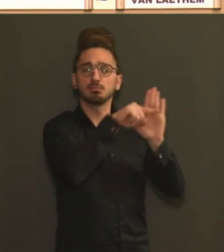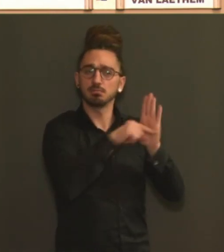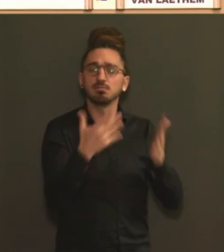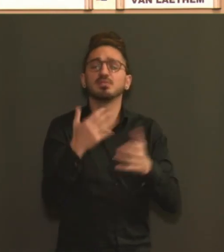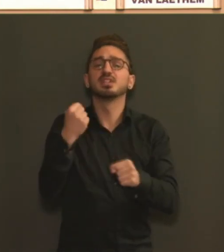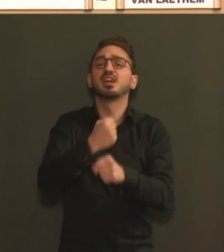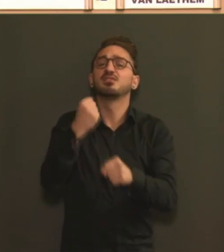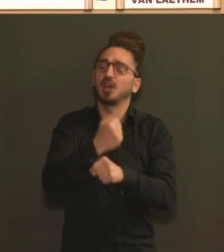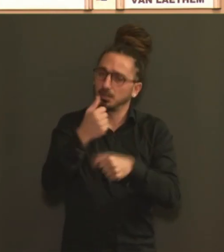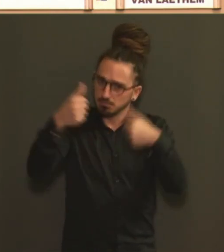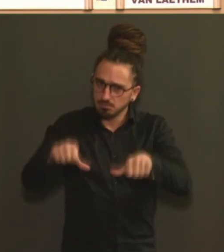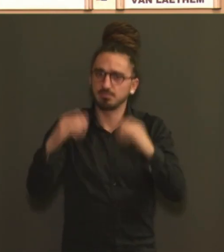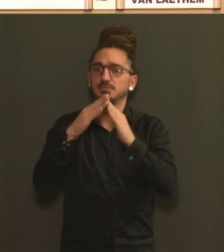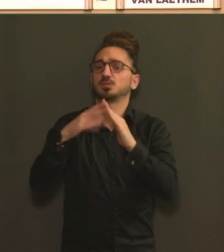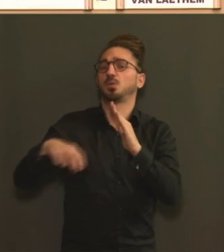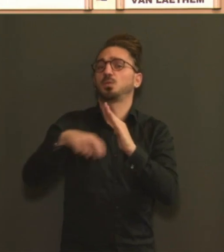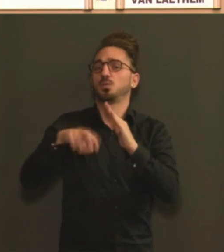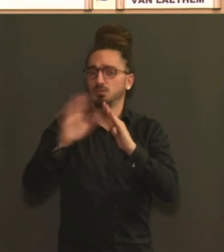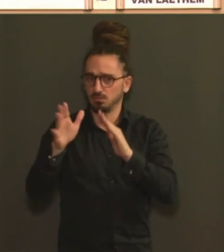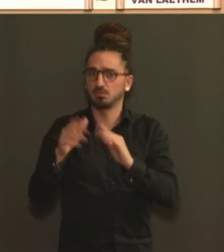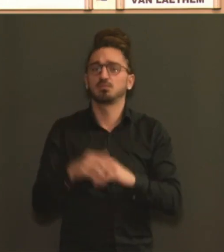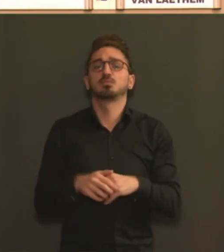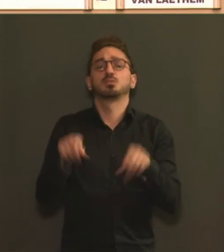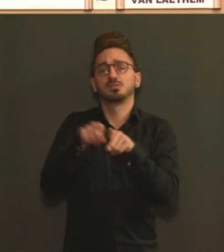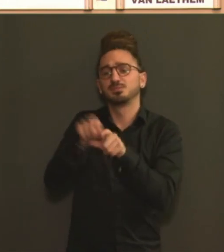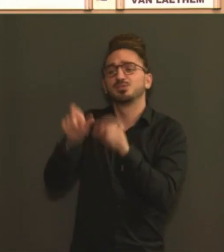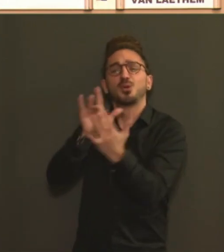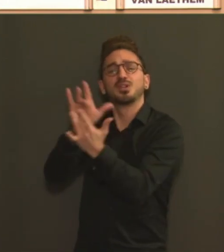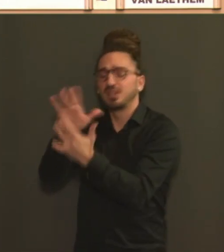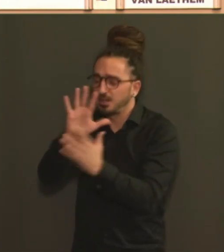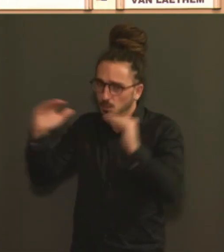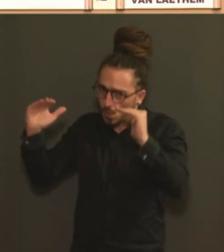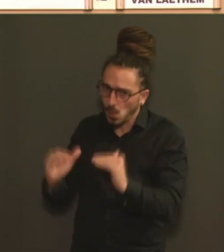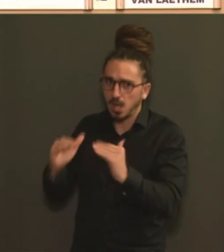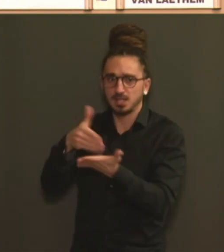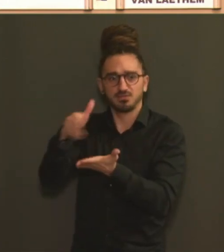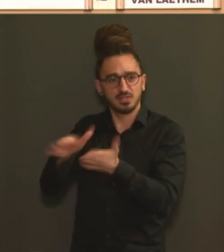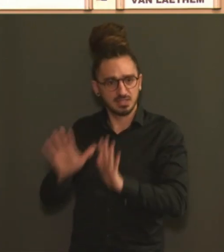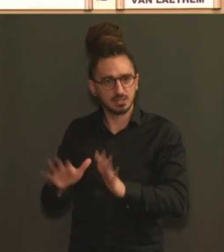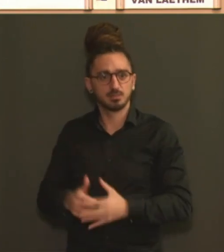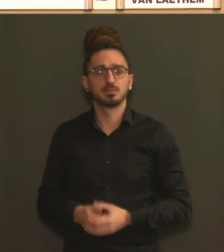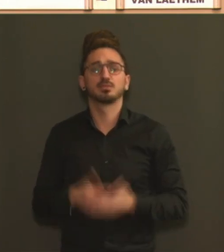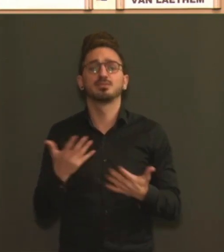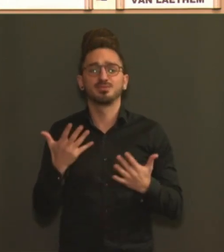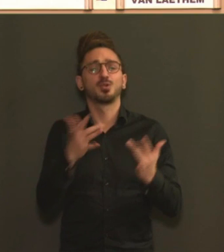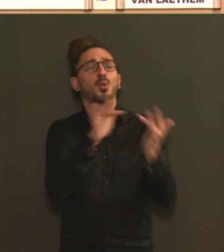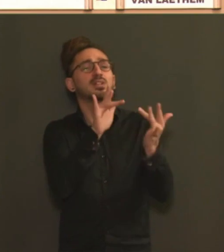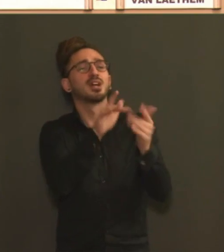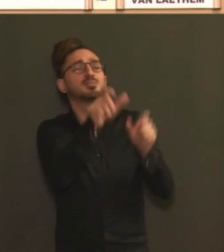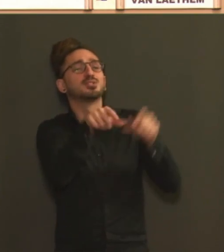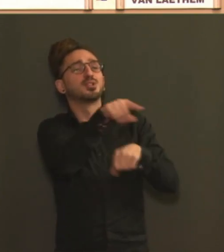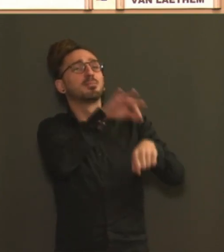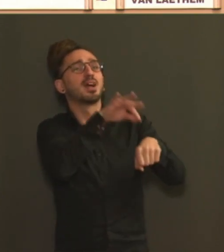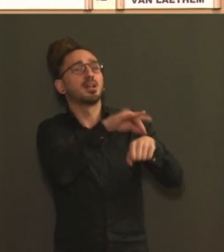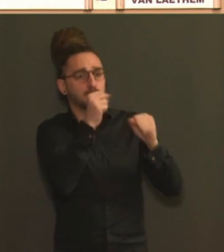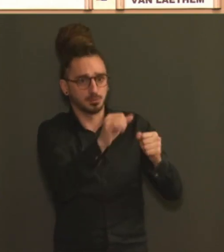son nombre de contacts, c'est de se mettre en quarantaine si on a été en contact à haut risque ou